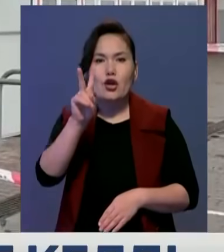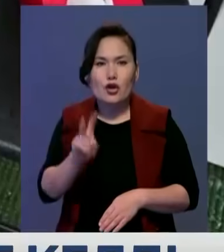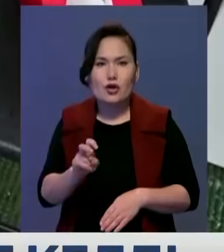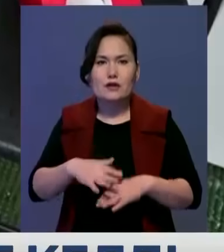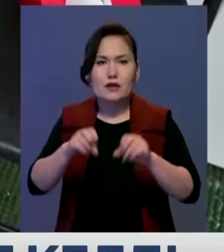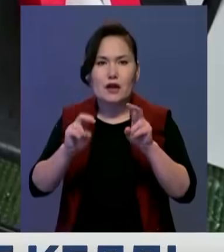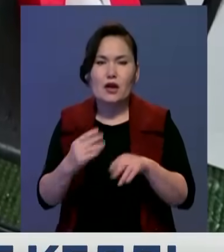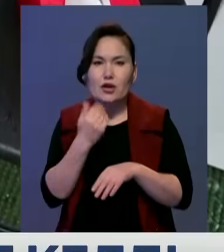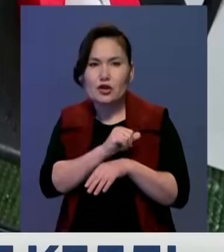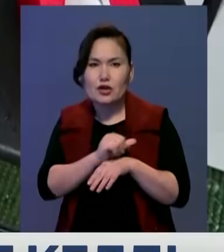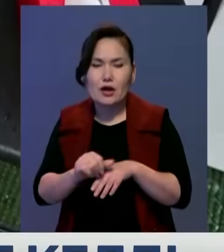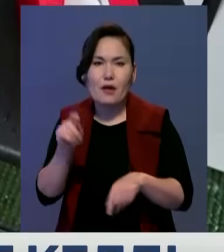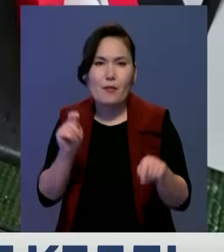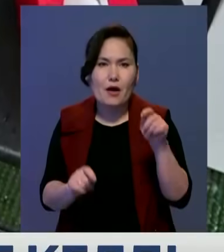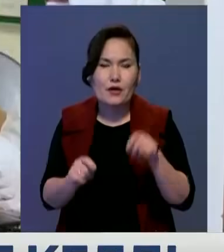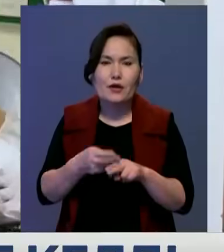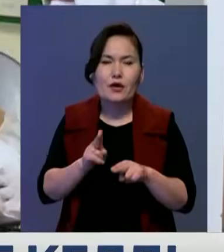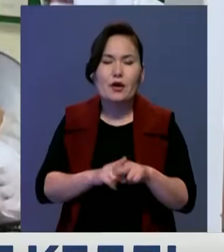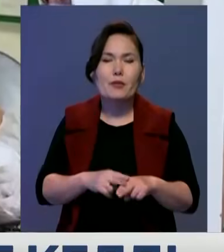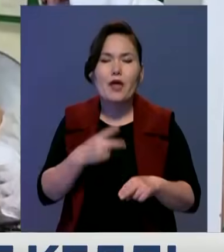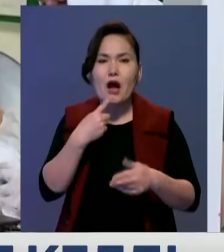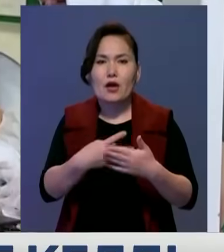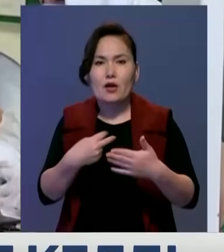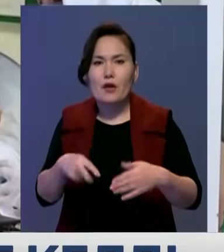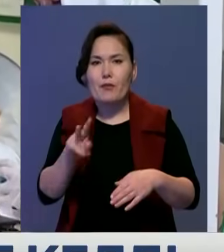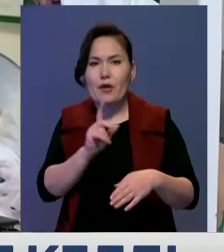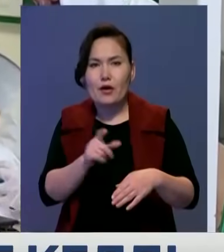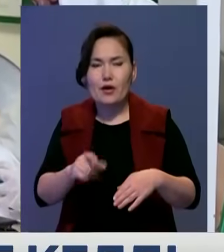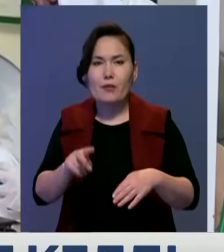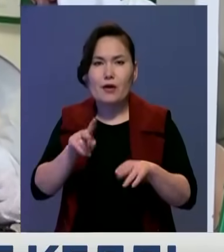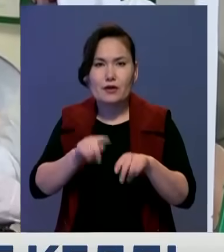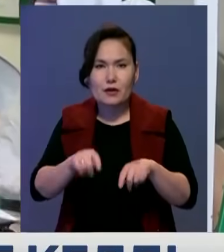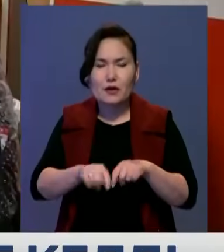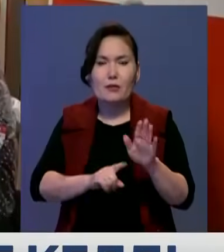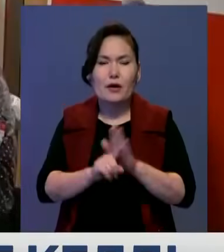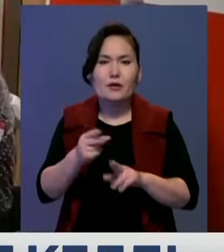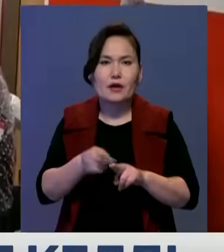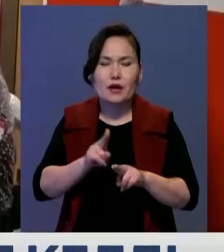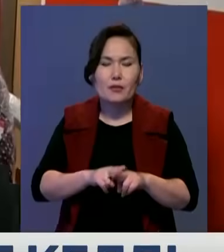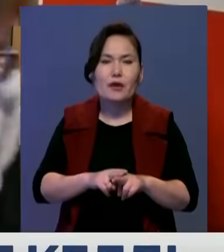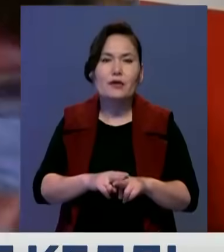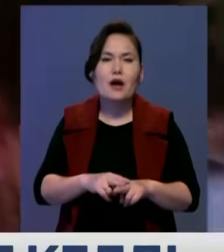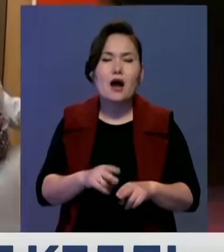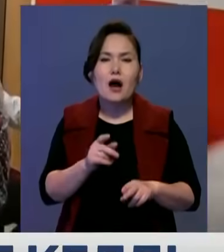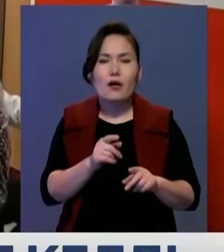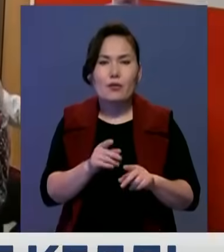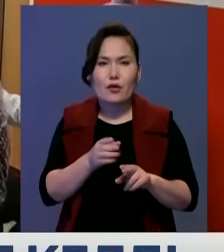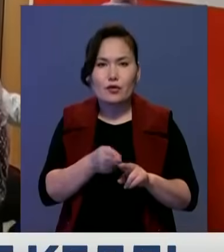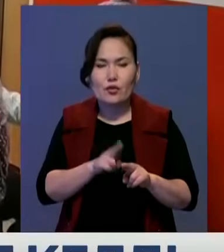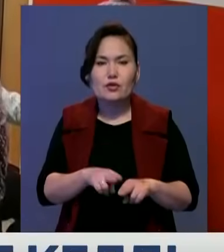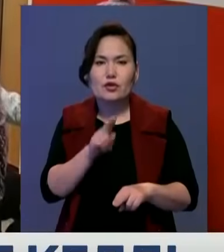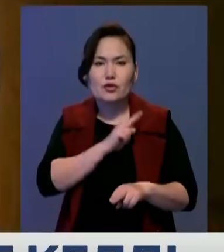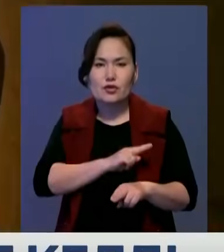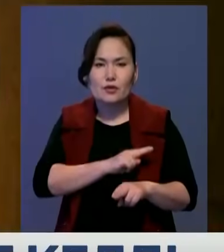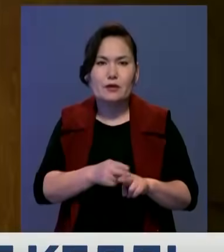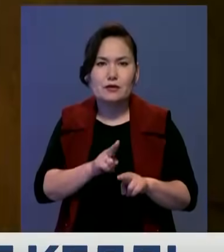маман шекаралық аймақтағы адамдардан сынама алып тексерді. 26 қаңтардан бастап міндет жұқпаған тұрғындар ғана жұмысқа шығады.